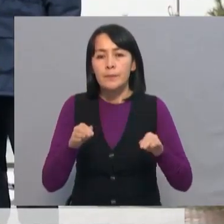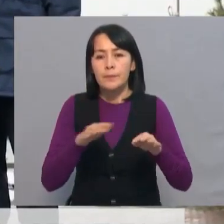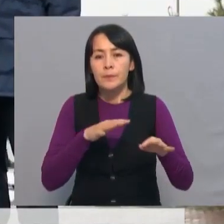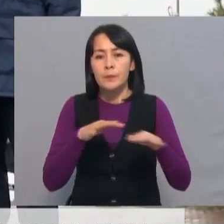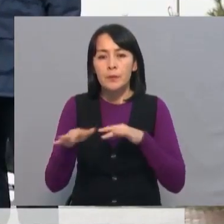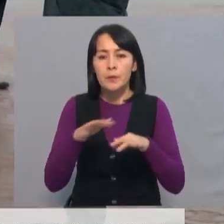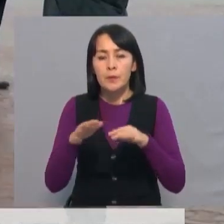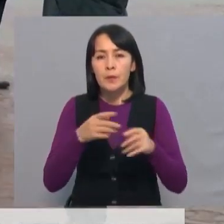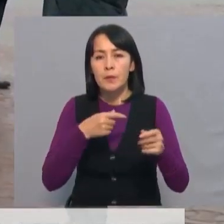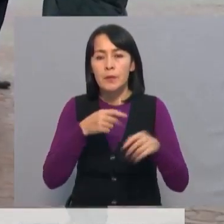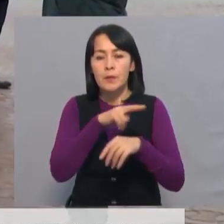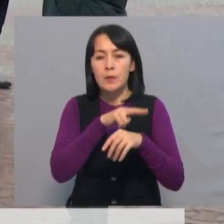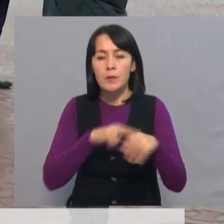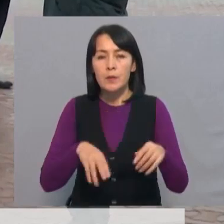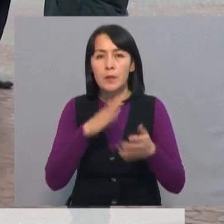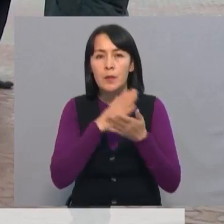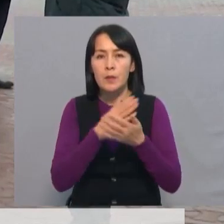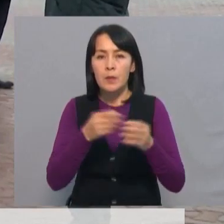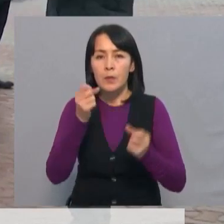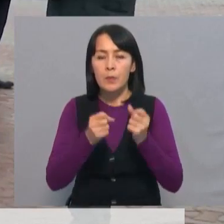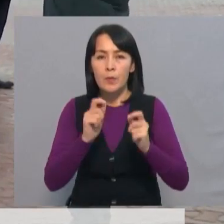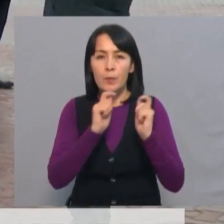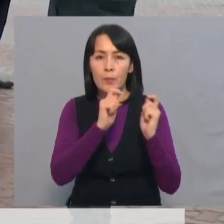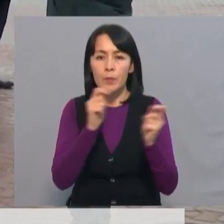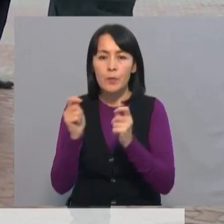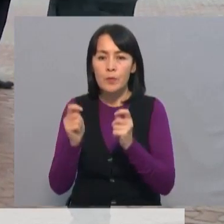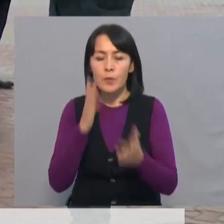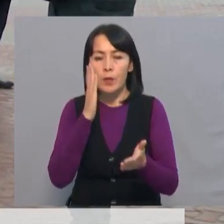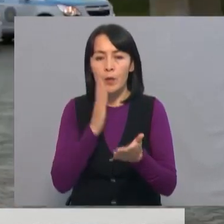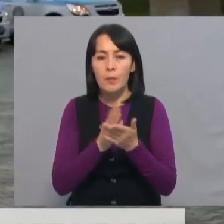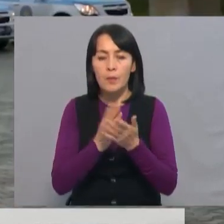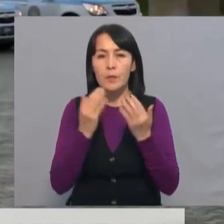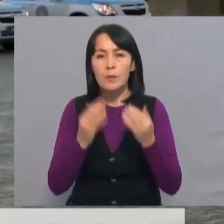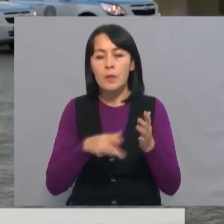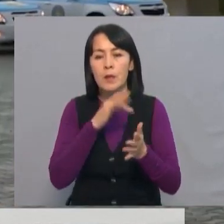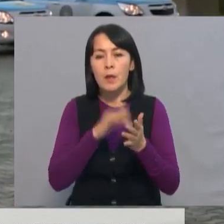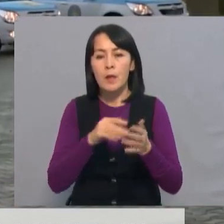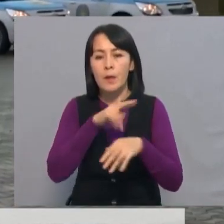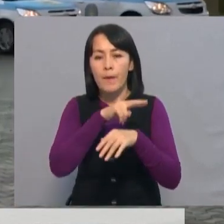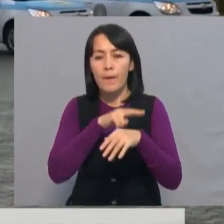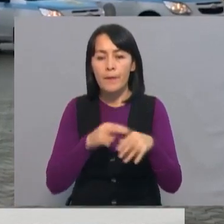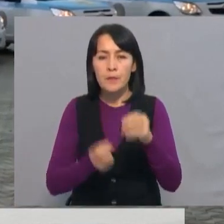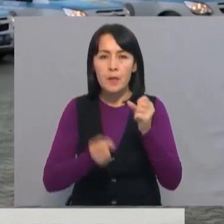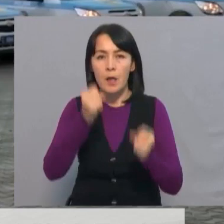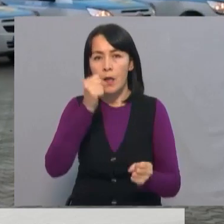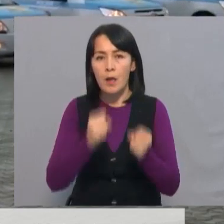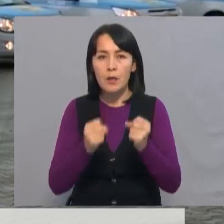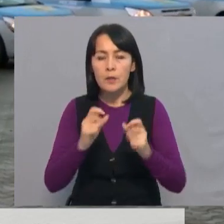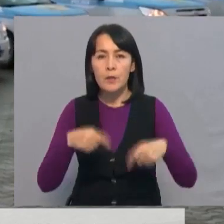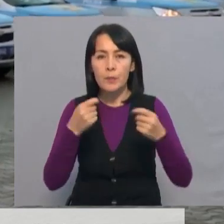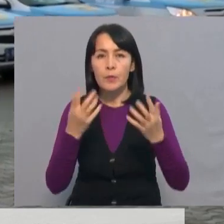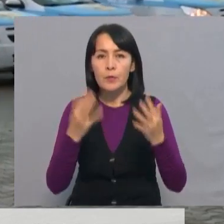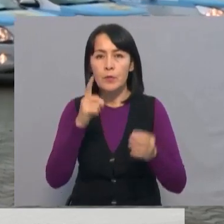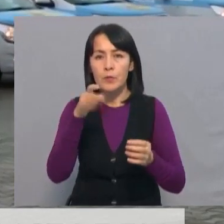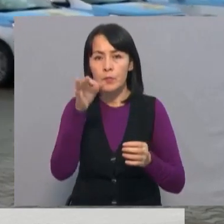ісі жөніндегі инспекторларды қызметтік көлікпен қамтамасыз ету жағында қолға алынып, мегаполис полициясының автокөлікпен қамтылу